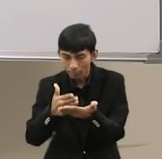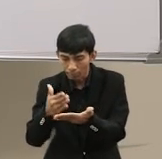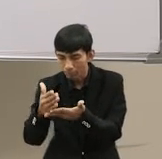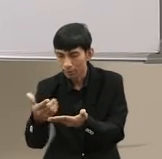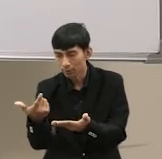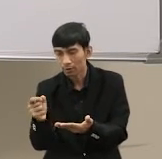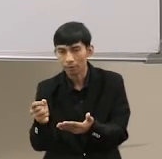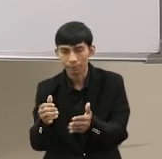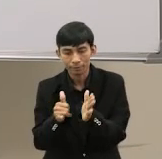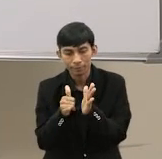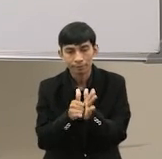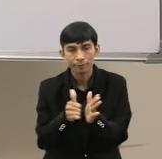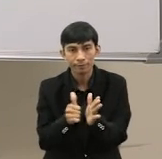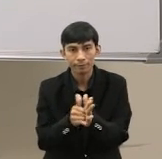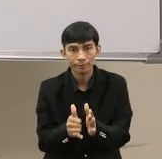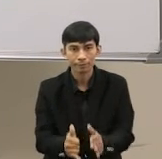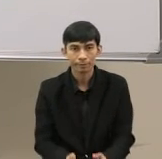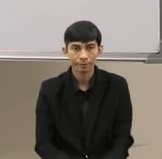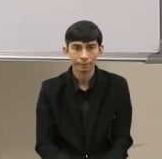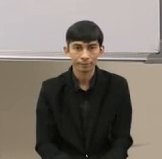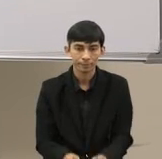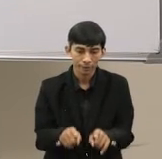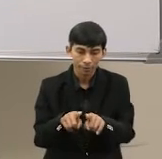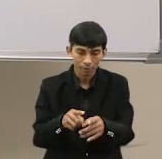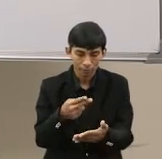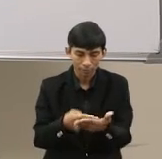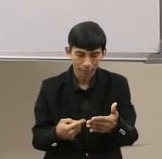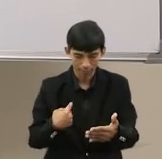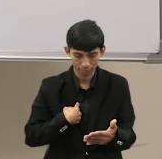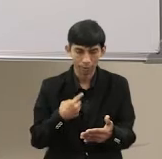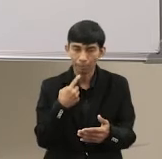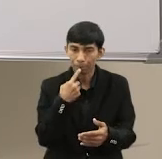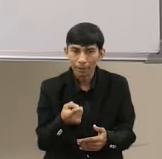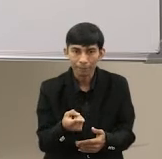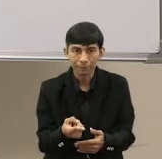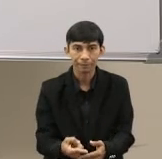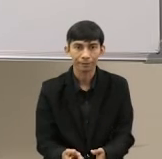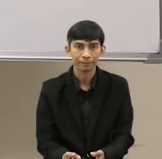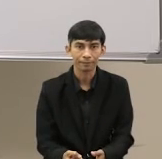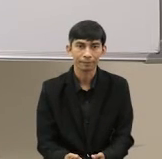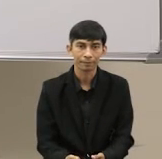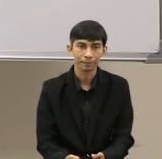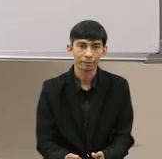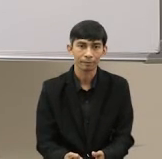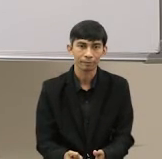giảm đôi ở vậy đây này group bán prạm mấy nâng chân